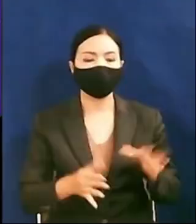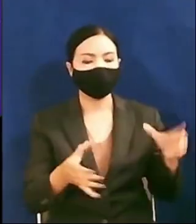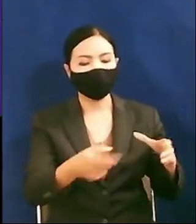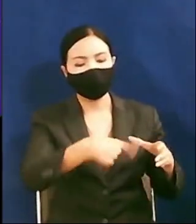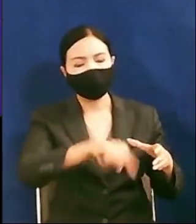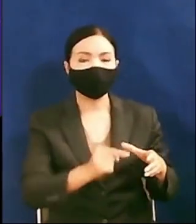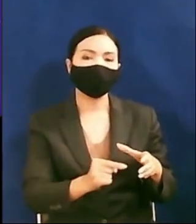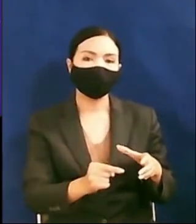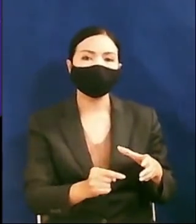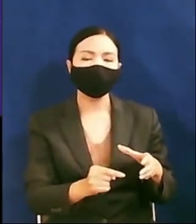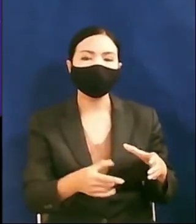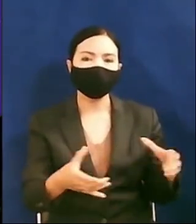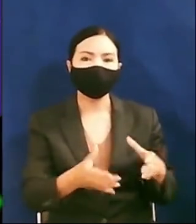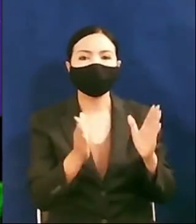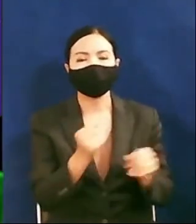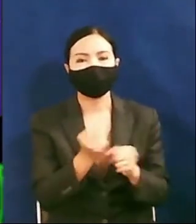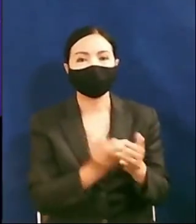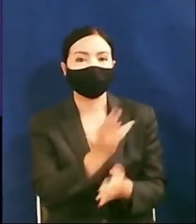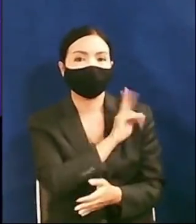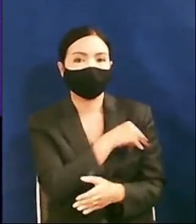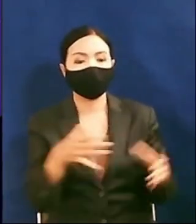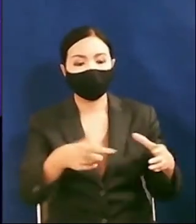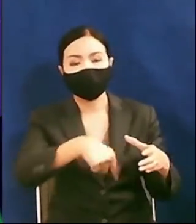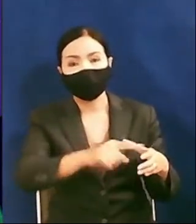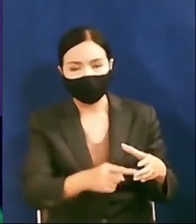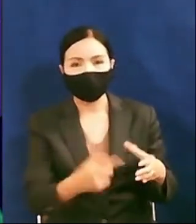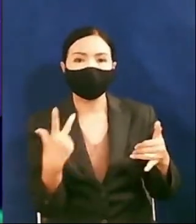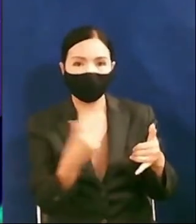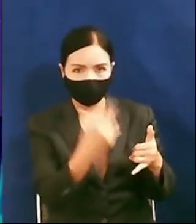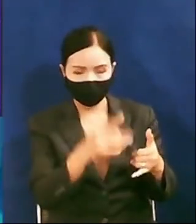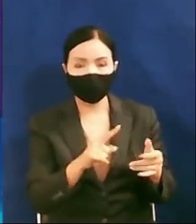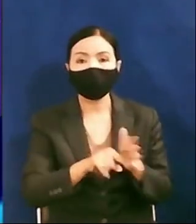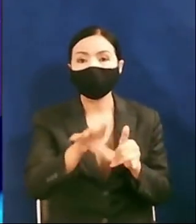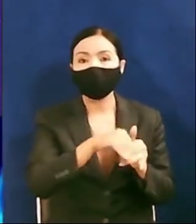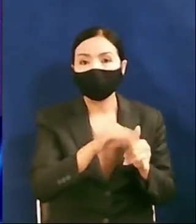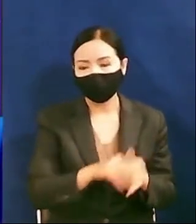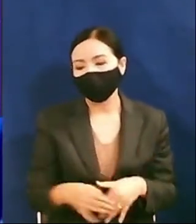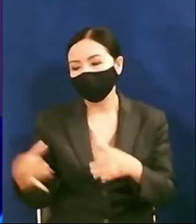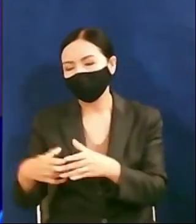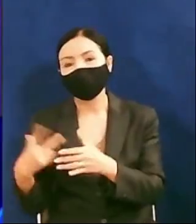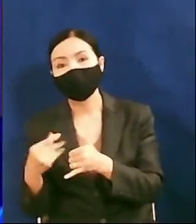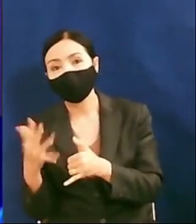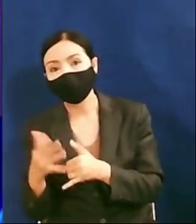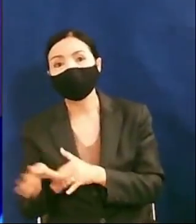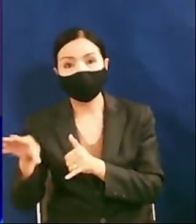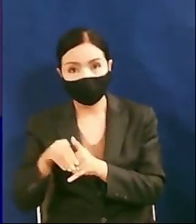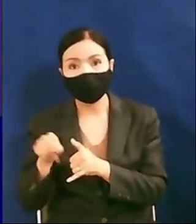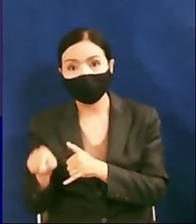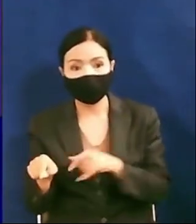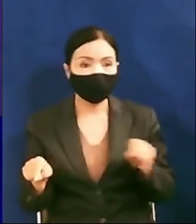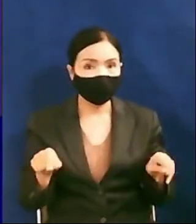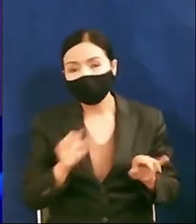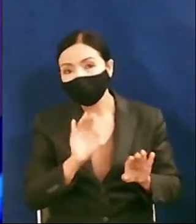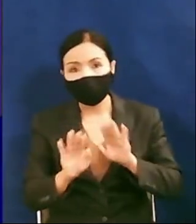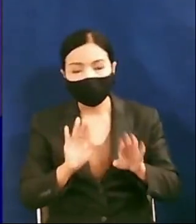ากฐานข้อมูลซึ่งมีการฉีดวัคซีนในฐานข้อมูลของประเทศไทยนะครับก็ผลเบื้องต้นเป็นอย่างนี้ครับว่าในบุคลากรที่ติดเชื้อแ